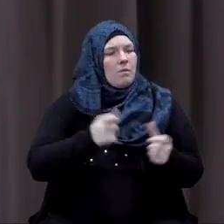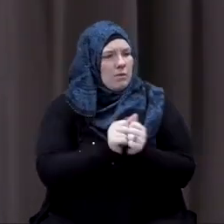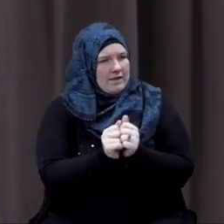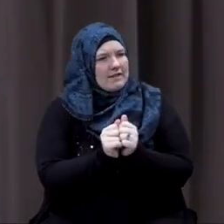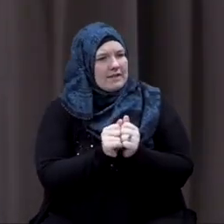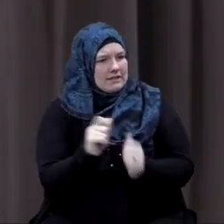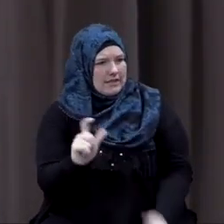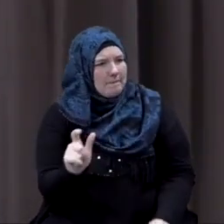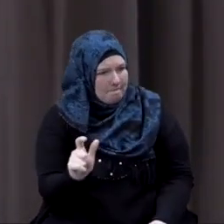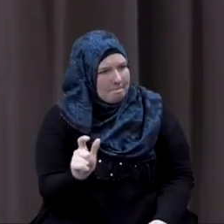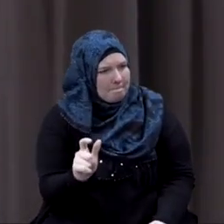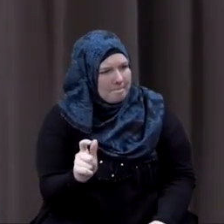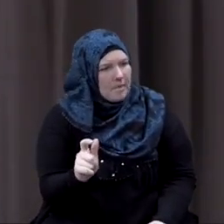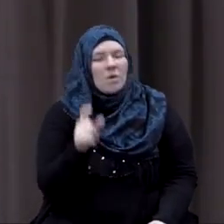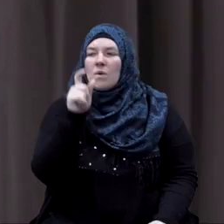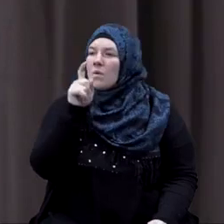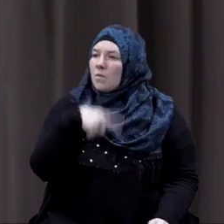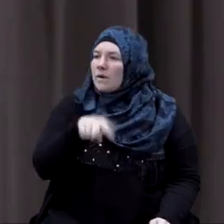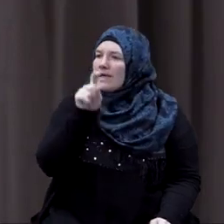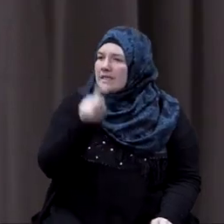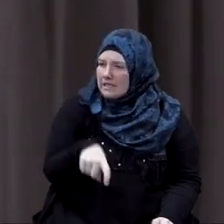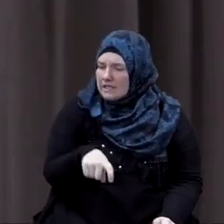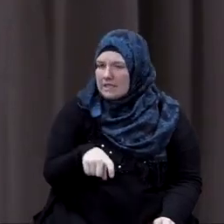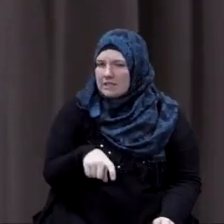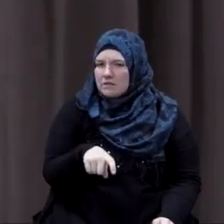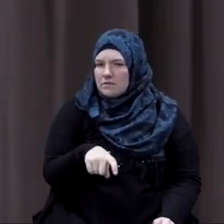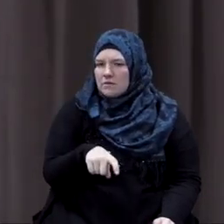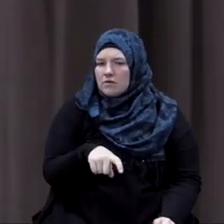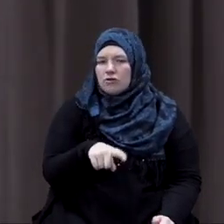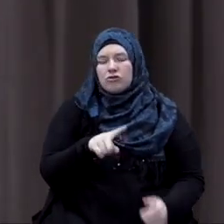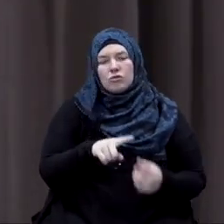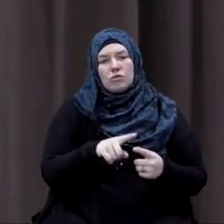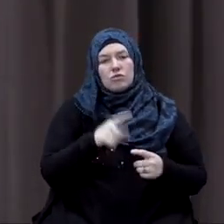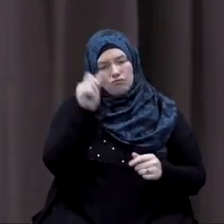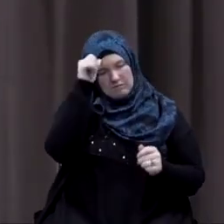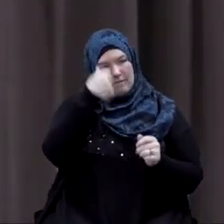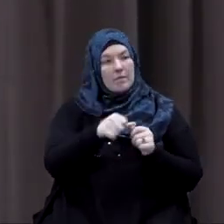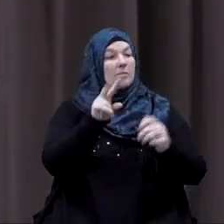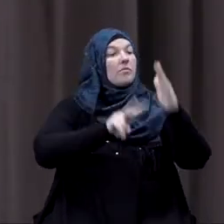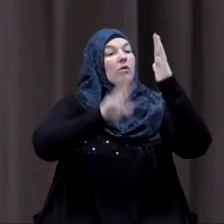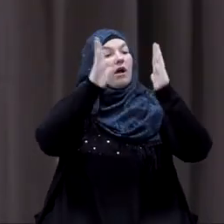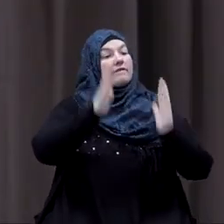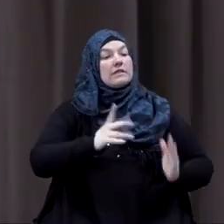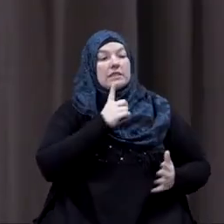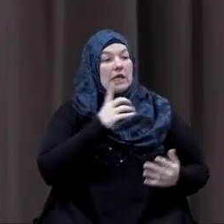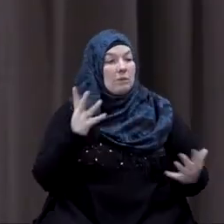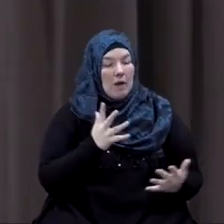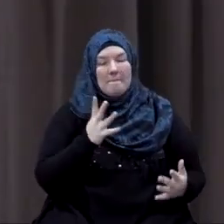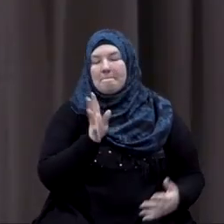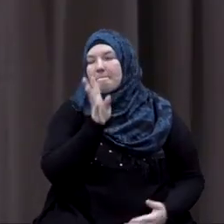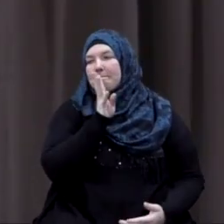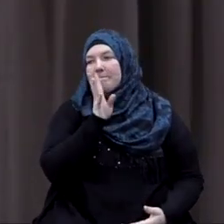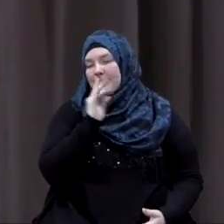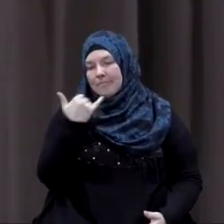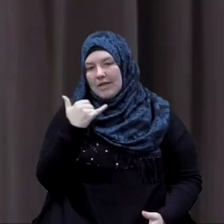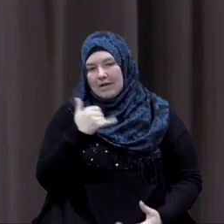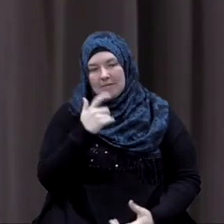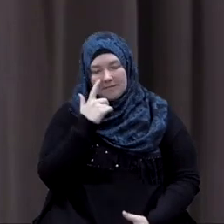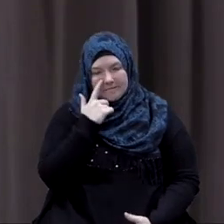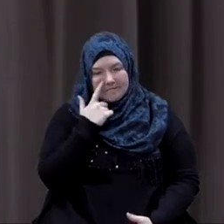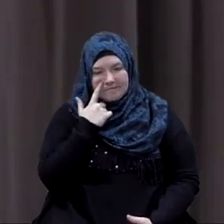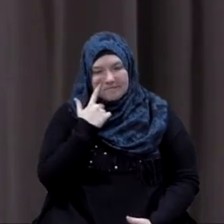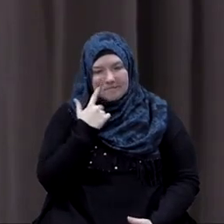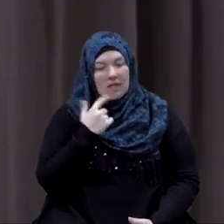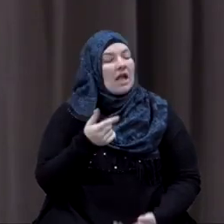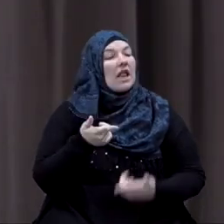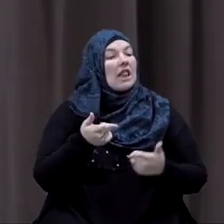the hadith of the Prophet ﷺ, in which he says, "La yakun ahadukum imma."